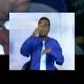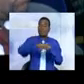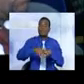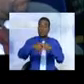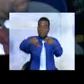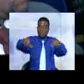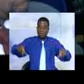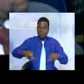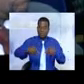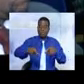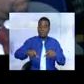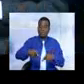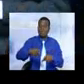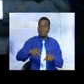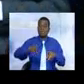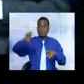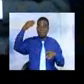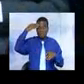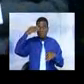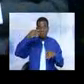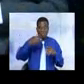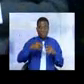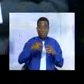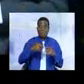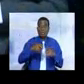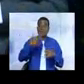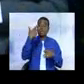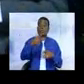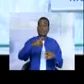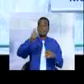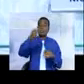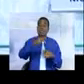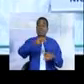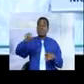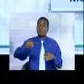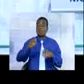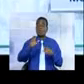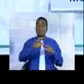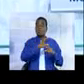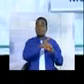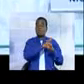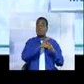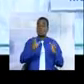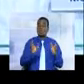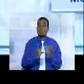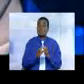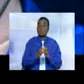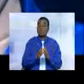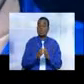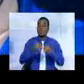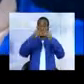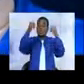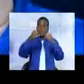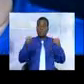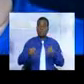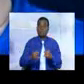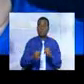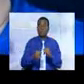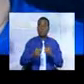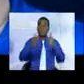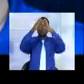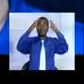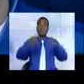table des ministres pour examen et validation, les trois premières normes communautaires de la CEDEAO, le schéma de l'infrastructure qualité